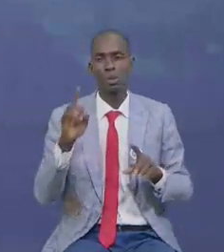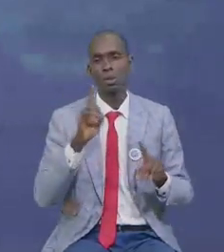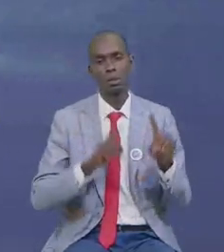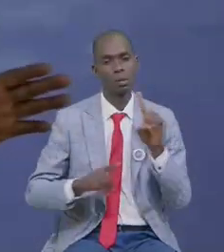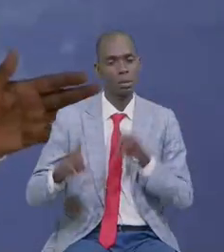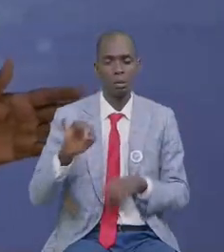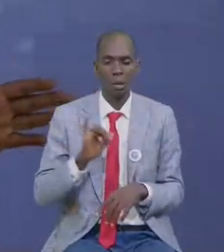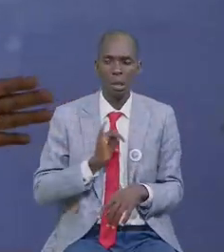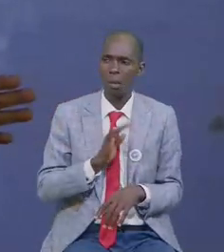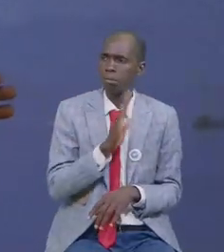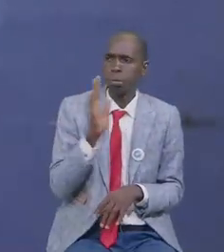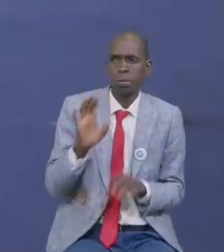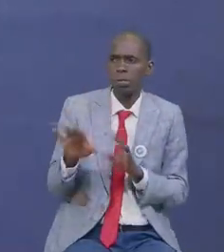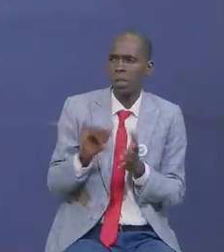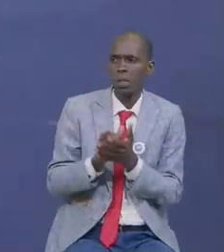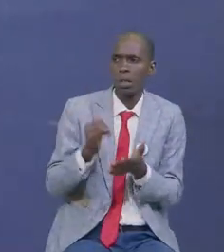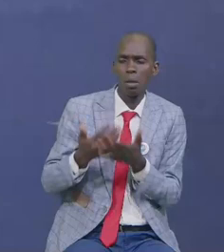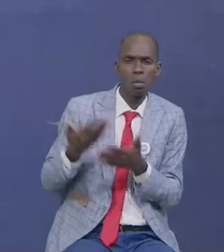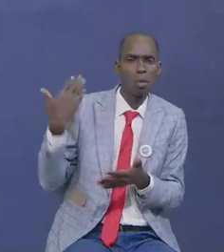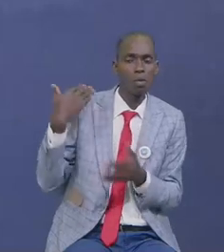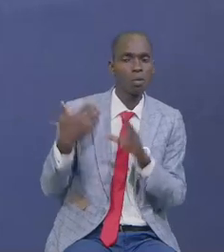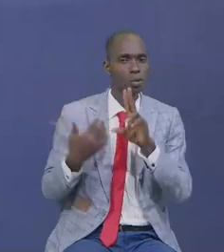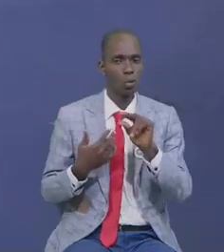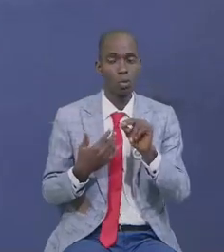je n'ai jamais fait ça avant.